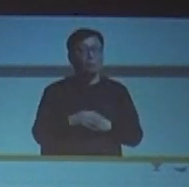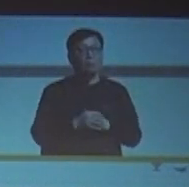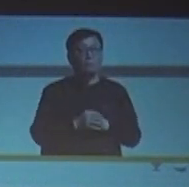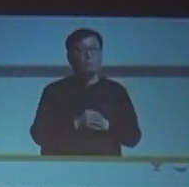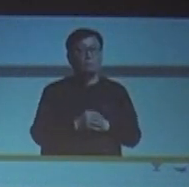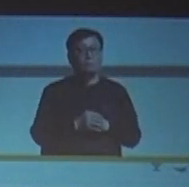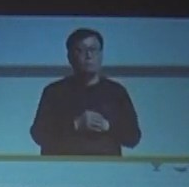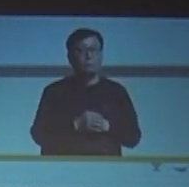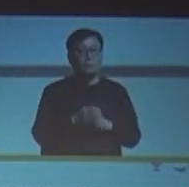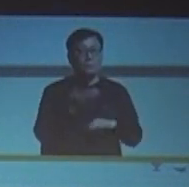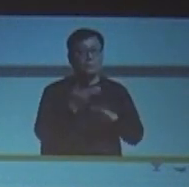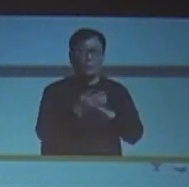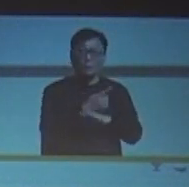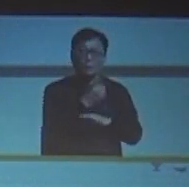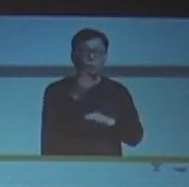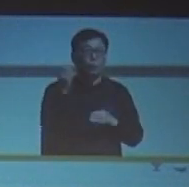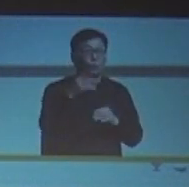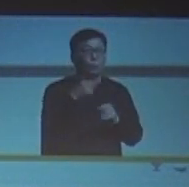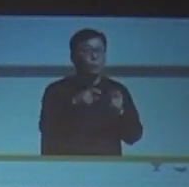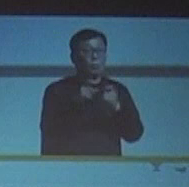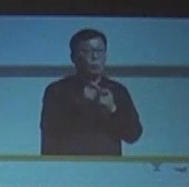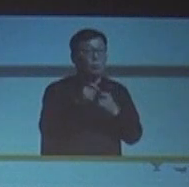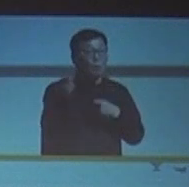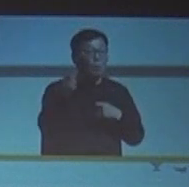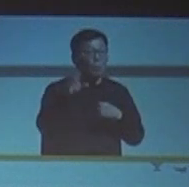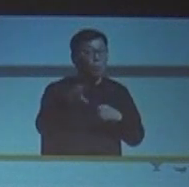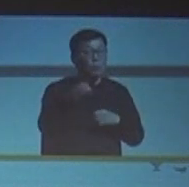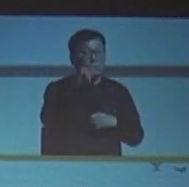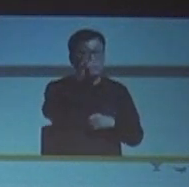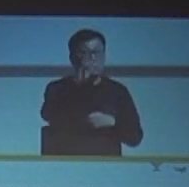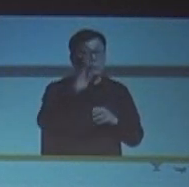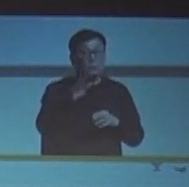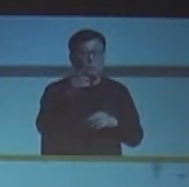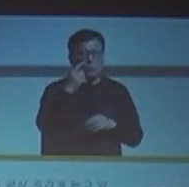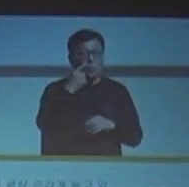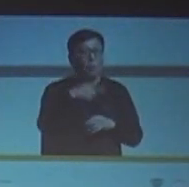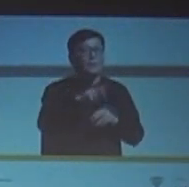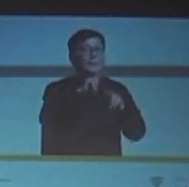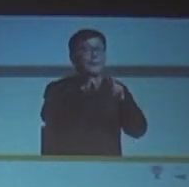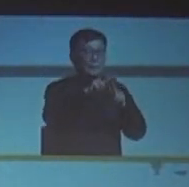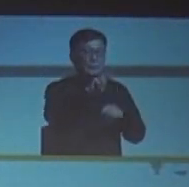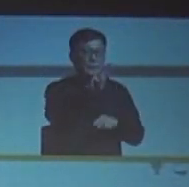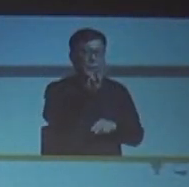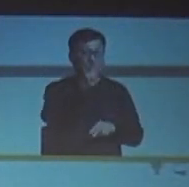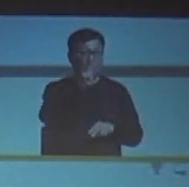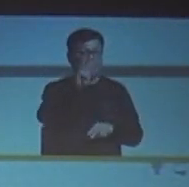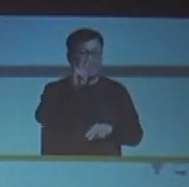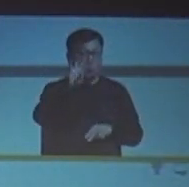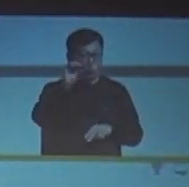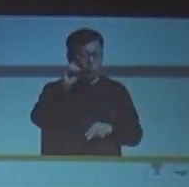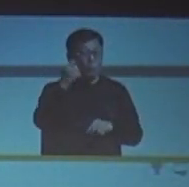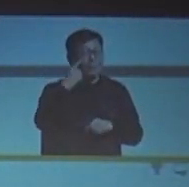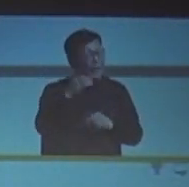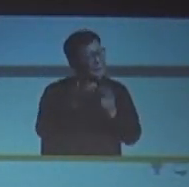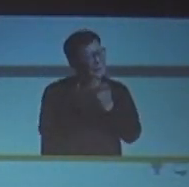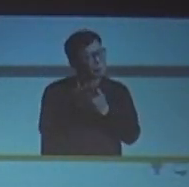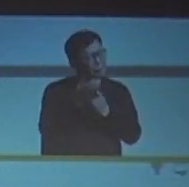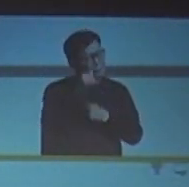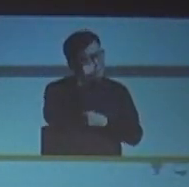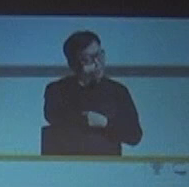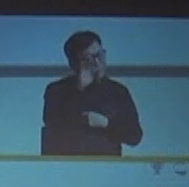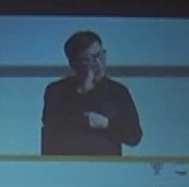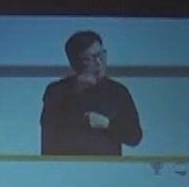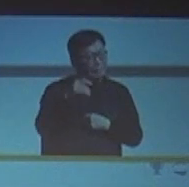혹시 다른 곳에 멀리서 오신 분 또 있으시면 샵2340으로 한번 문자 부탁드리겠습니다. 제주도는 없겠죠.